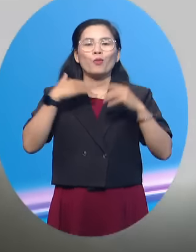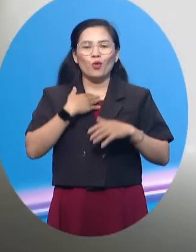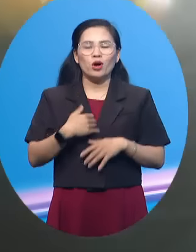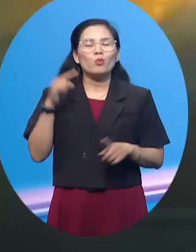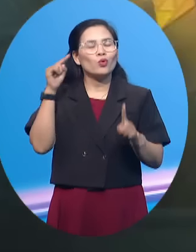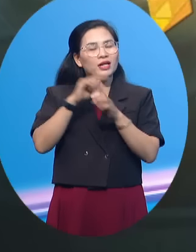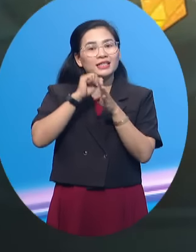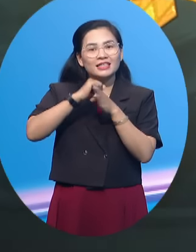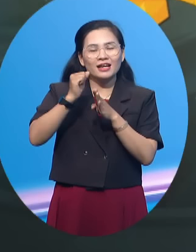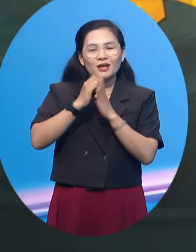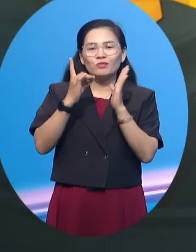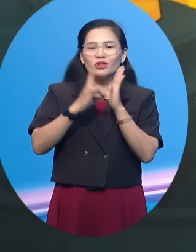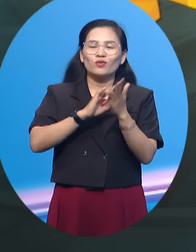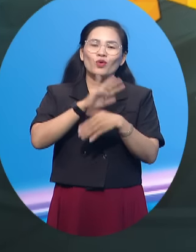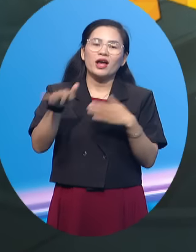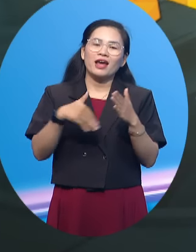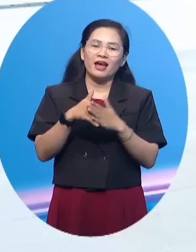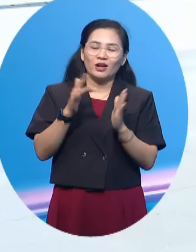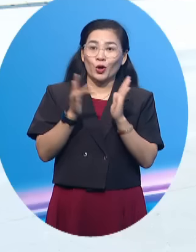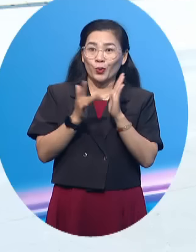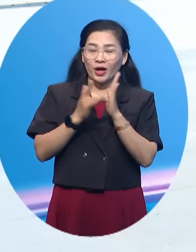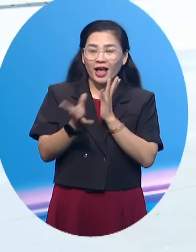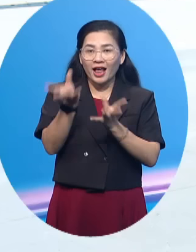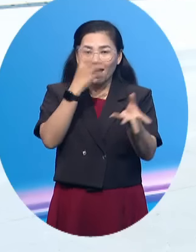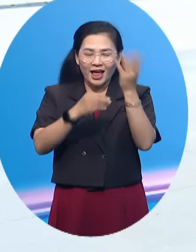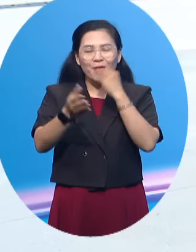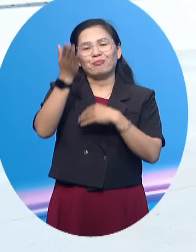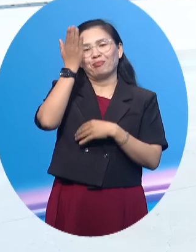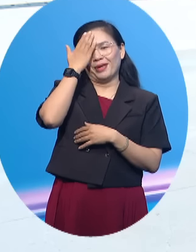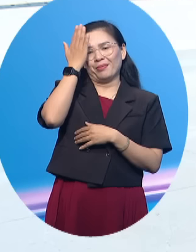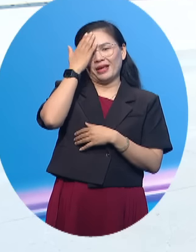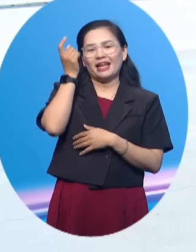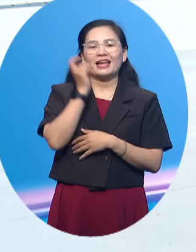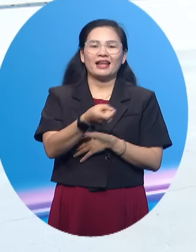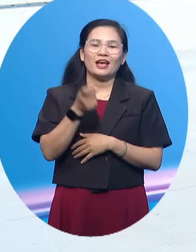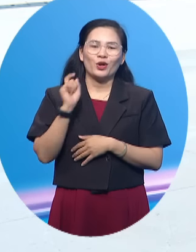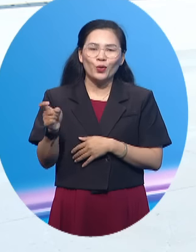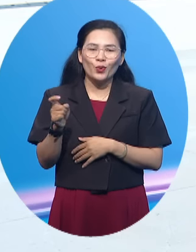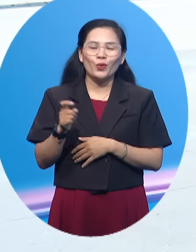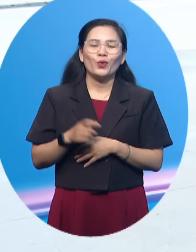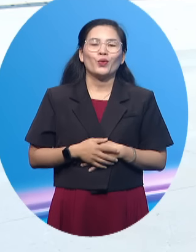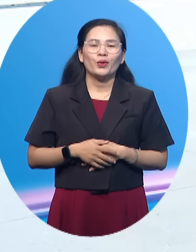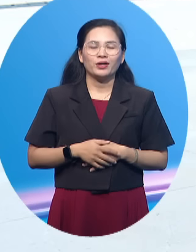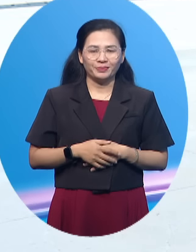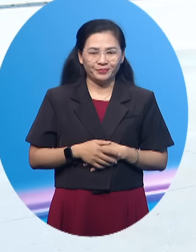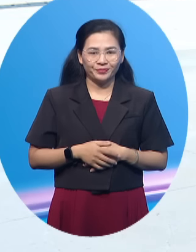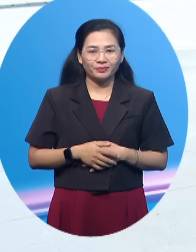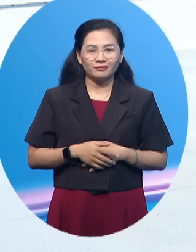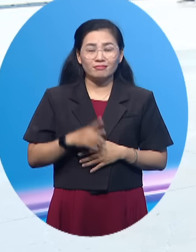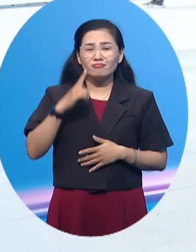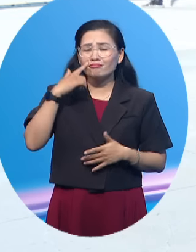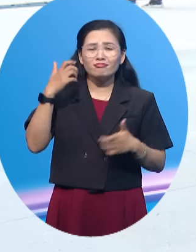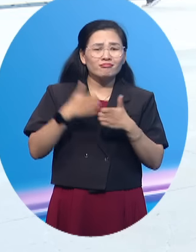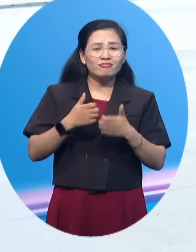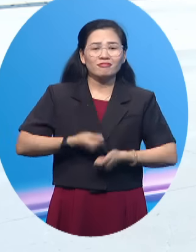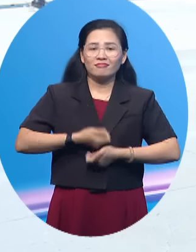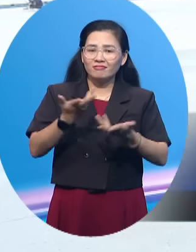và những cái công nghệ mà các cái tập đoàn cũng như là thành phố mong muốn giới thiệu đến người